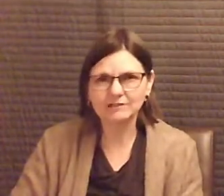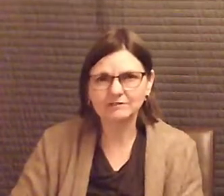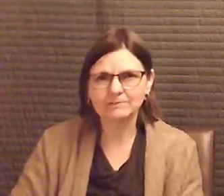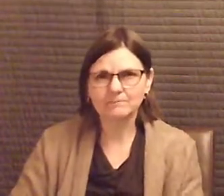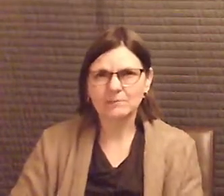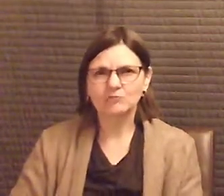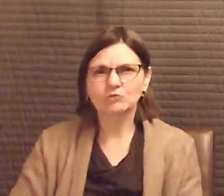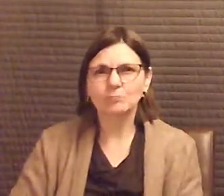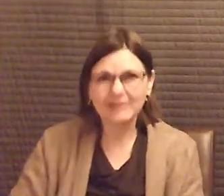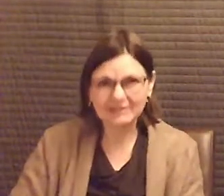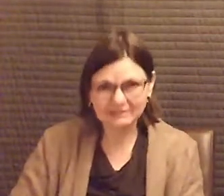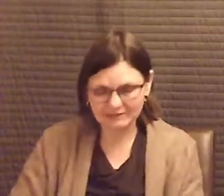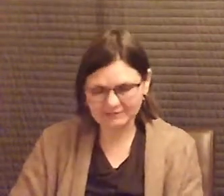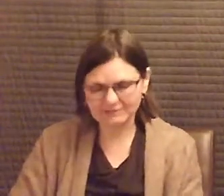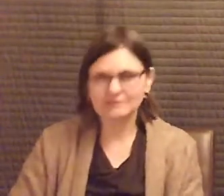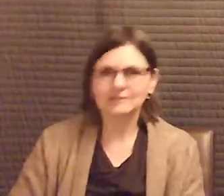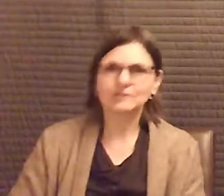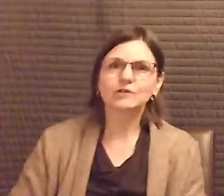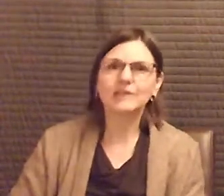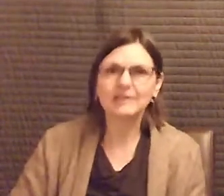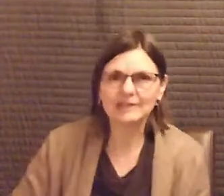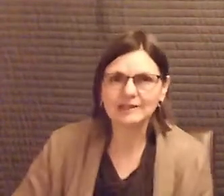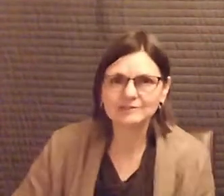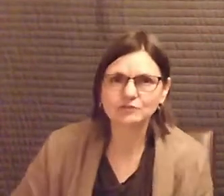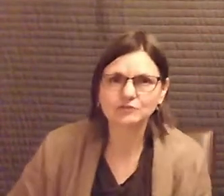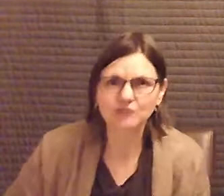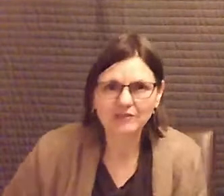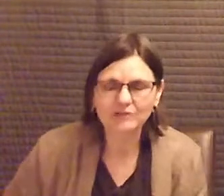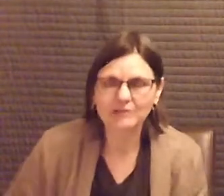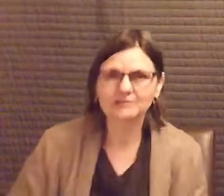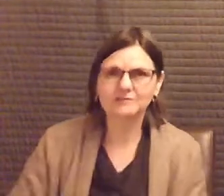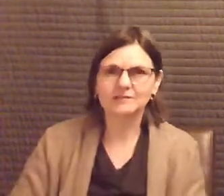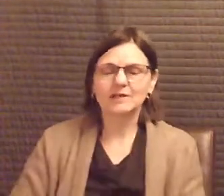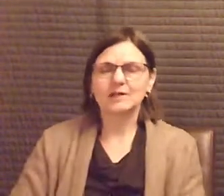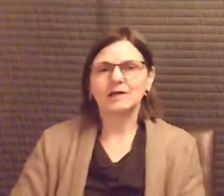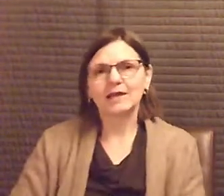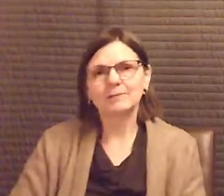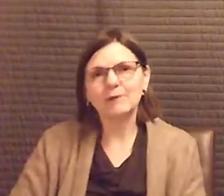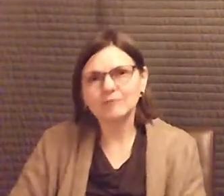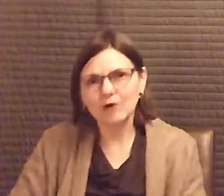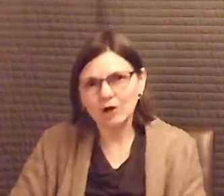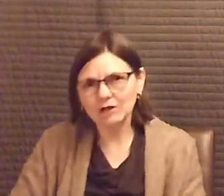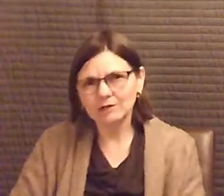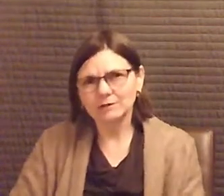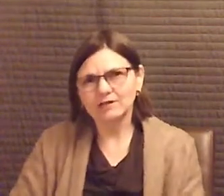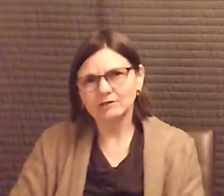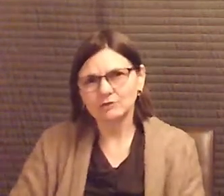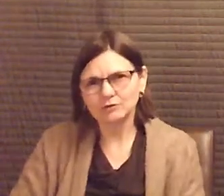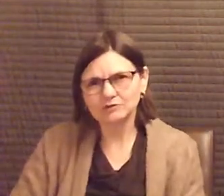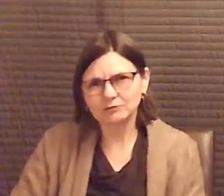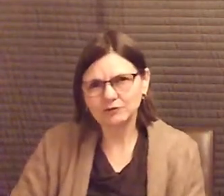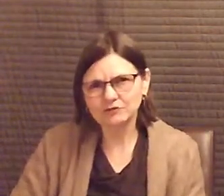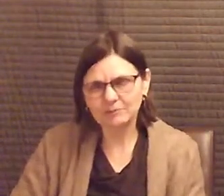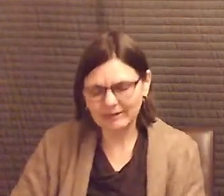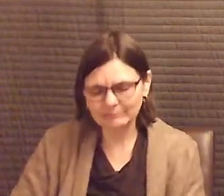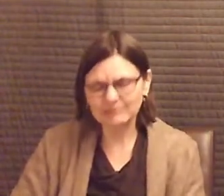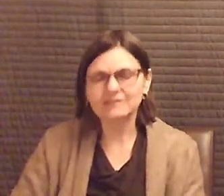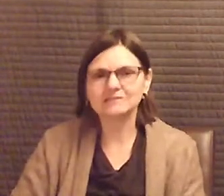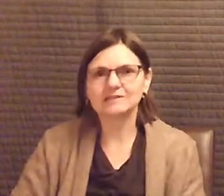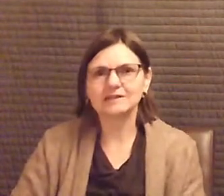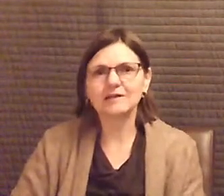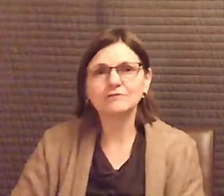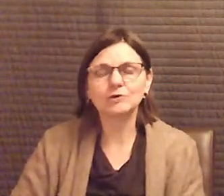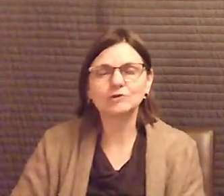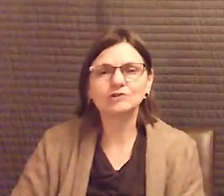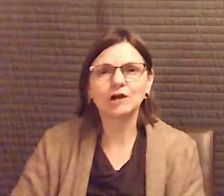was toen blazars de hier laatste strike en as en de bal idolen chauffeurs kam en de